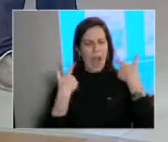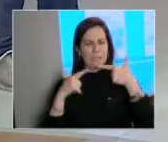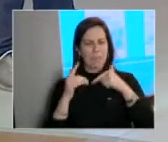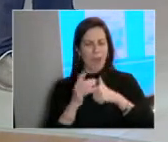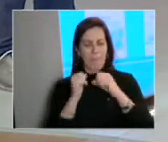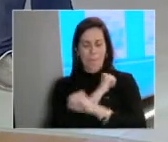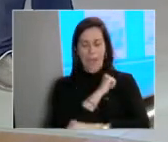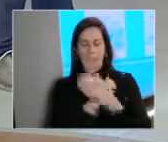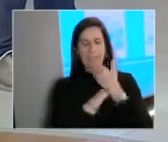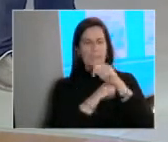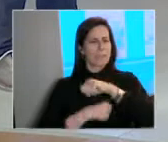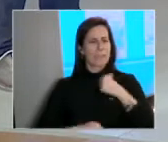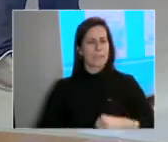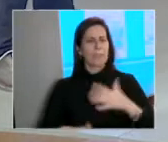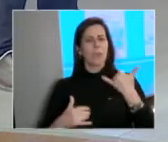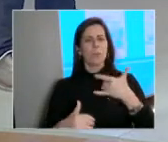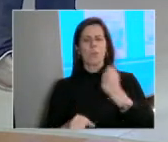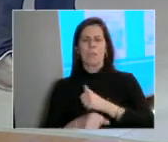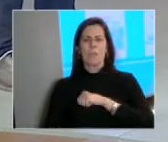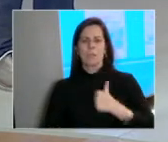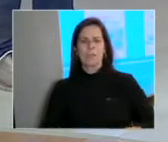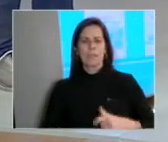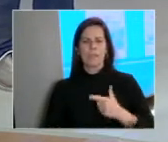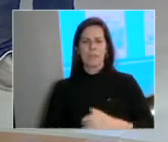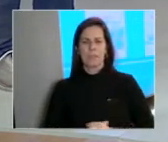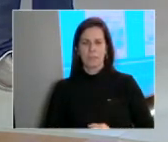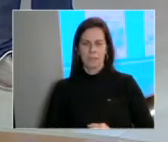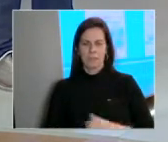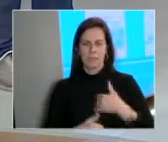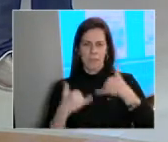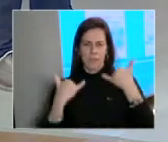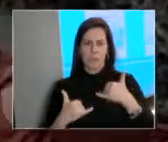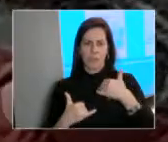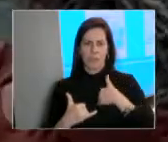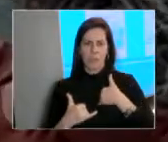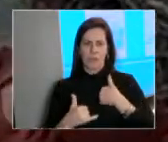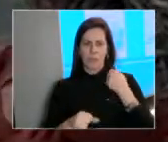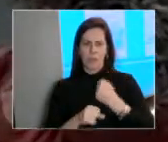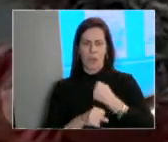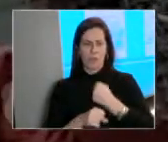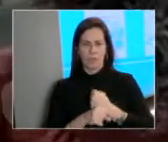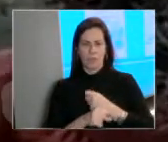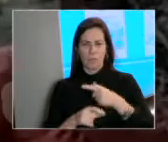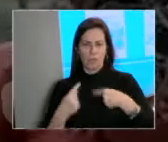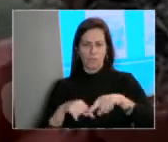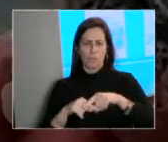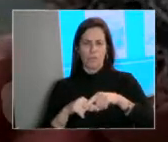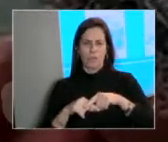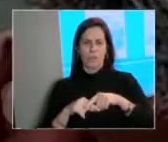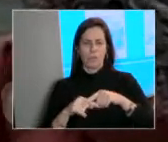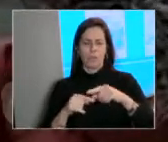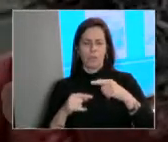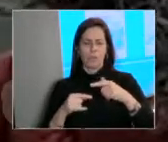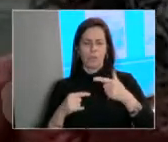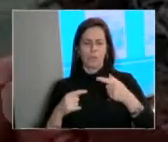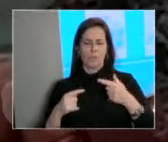של ישראל בסין. מה היום אתה עושה בסין? היום למעשה אני מקדם יוזמות בתחום החינוך הטכנולוגי